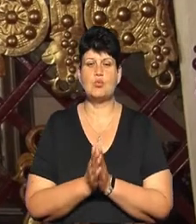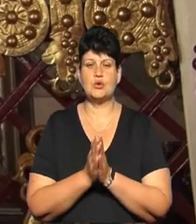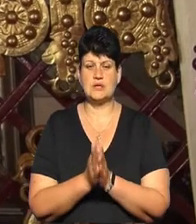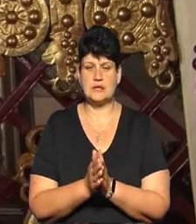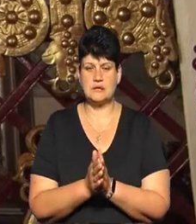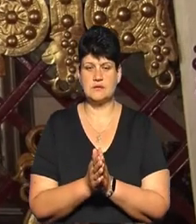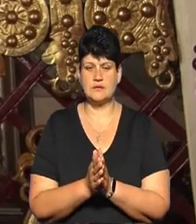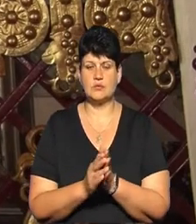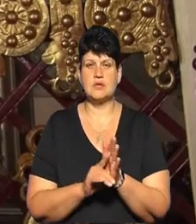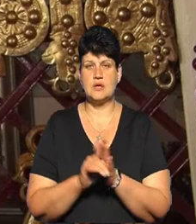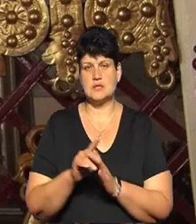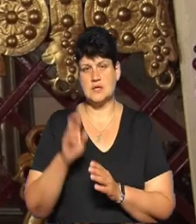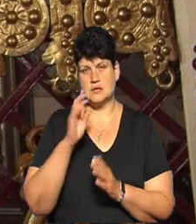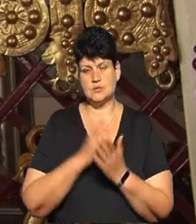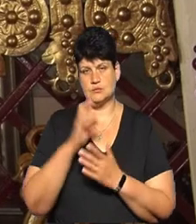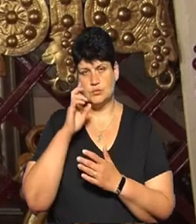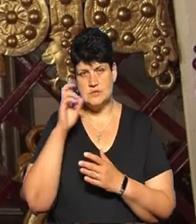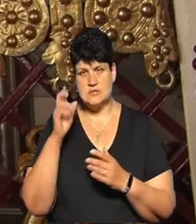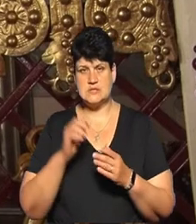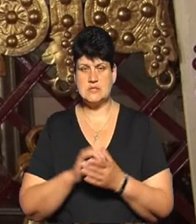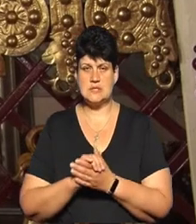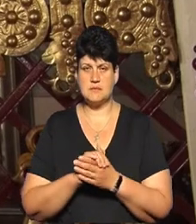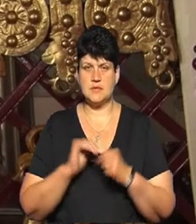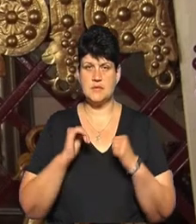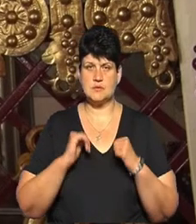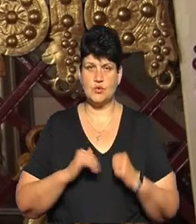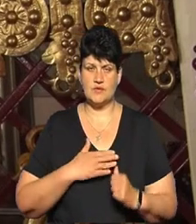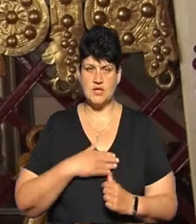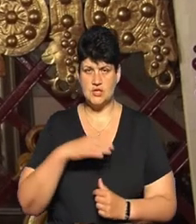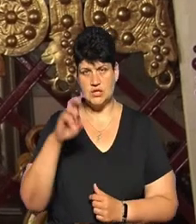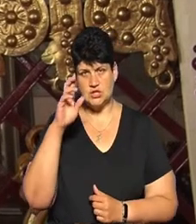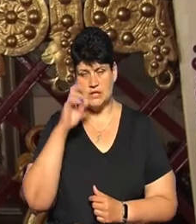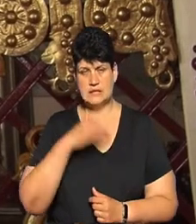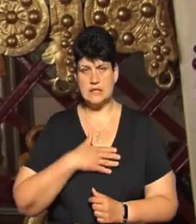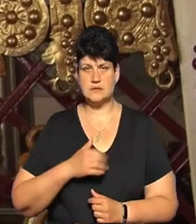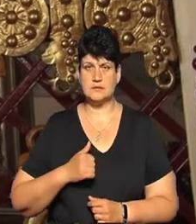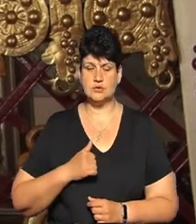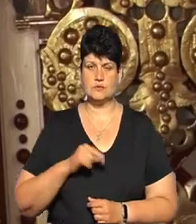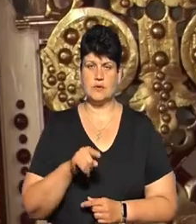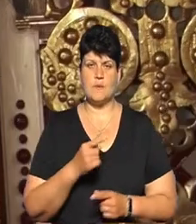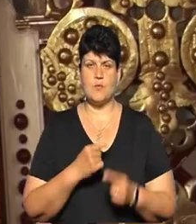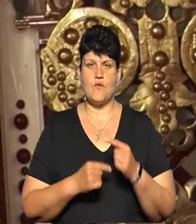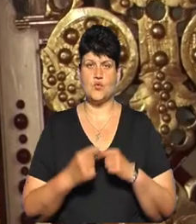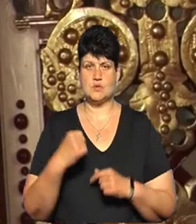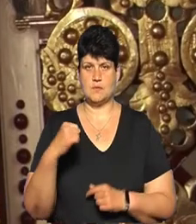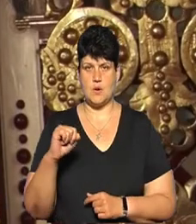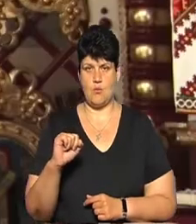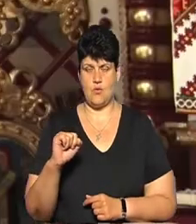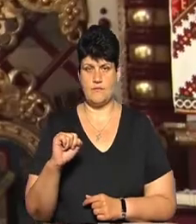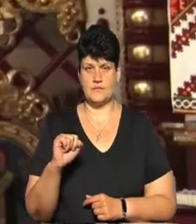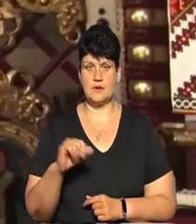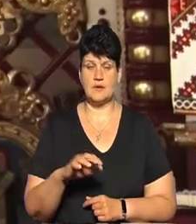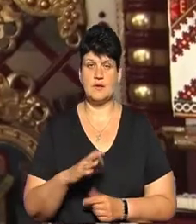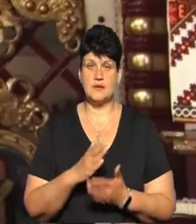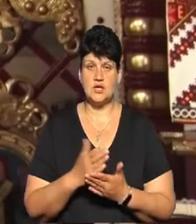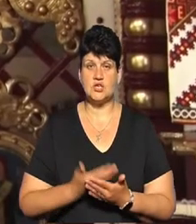божественної літургії за мир і спокій в нашій державі, за наших воїнів, щоб вони повернулися з перемогою. Відбувається таке живе спілкування.